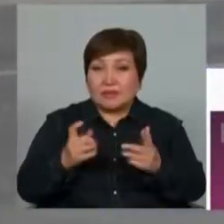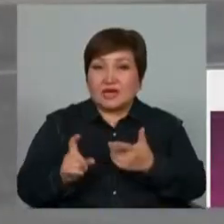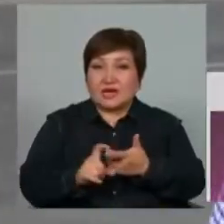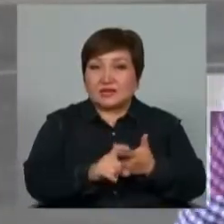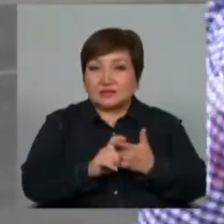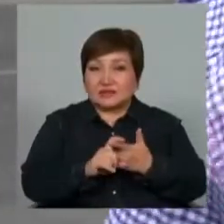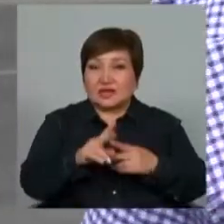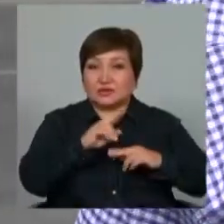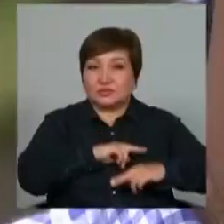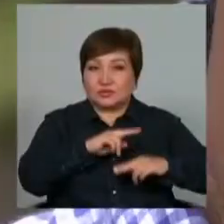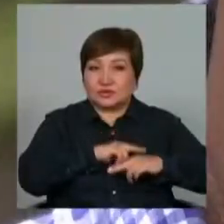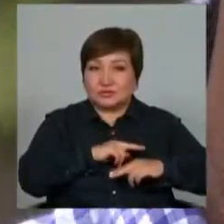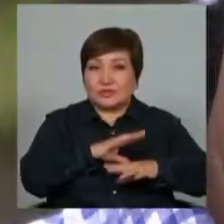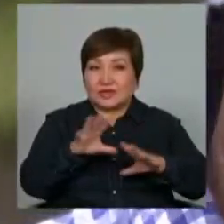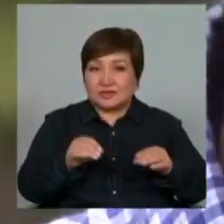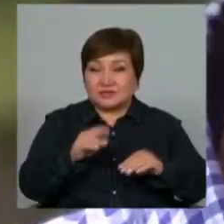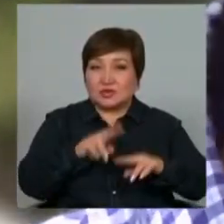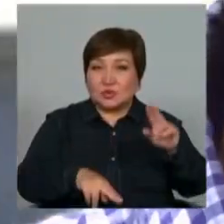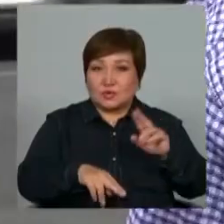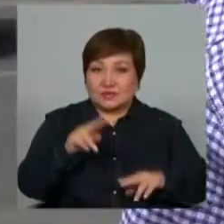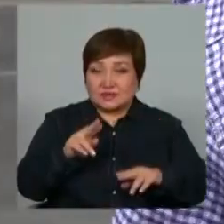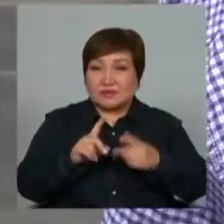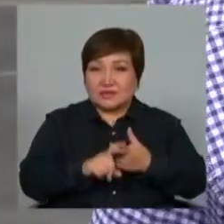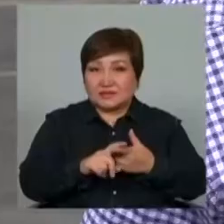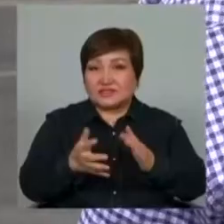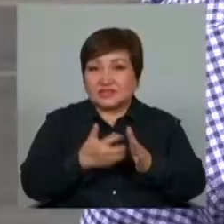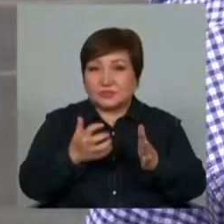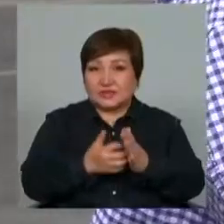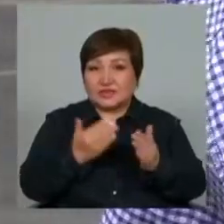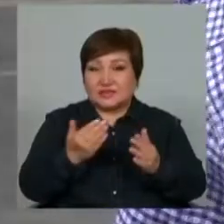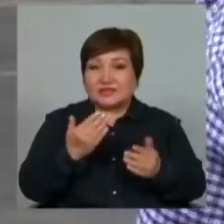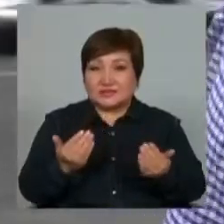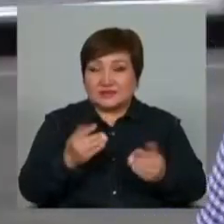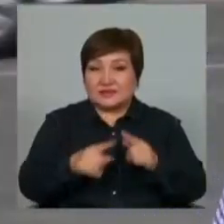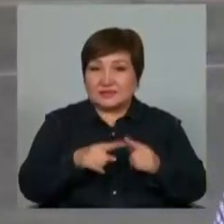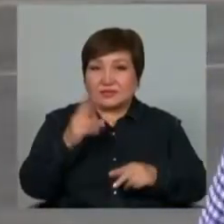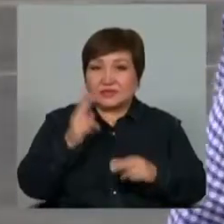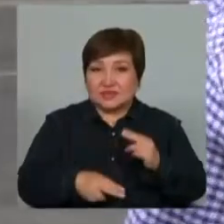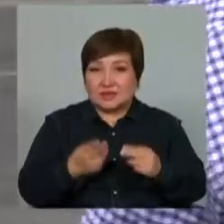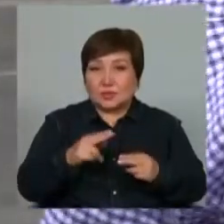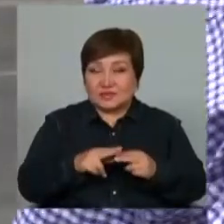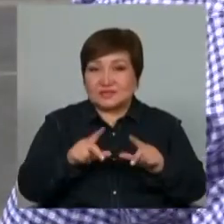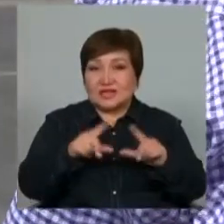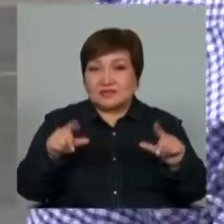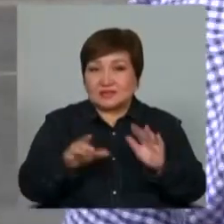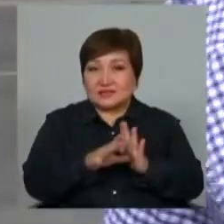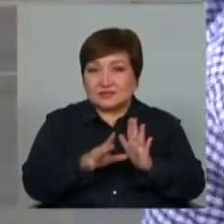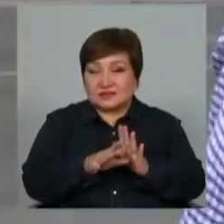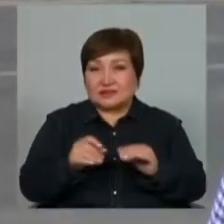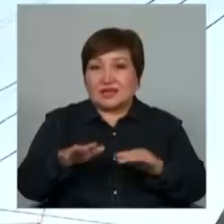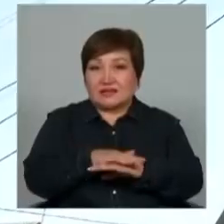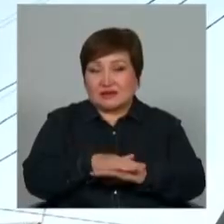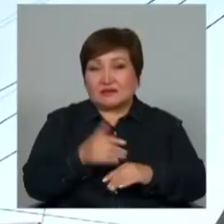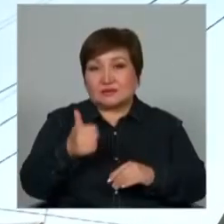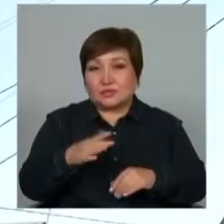Төңіректің бәрі строитка жүріп жатыр. Соған да байланысты жетпейді. Енді бұны жылдамырақ бітірсе мына подстанцияны халыққа жақсы болар еді. Тоқ жеткілікті